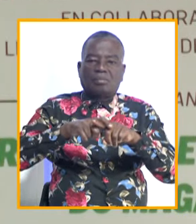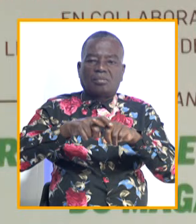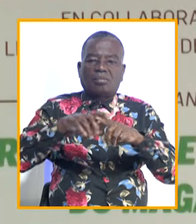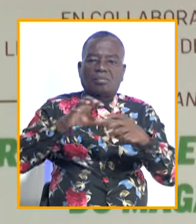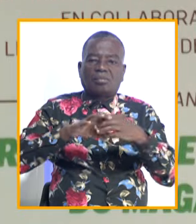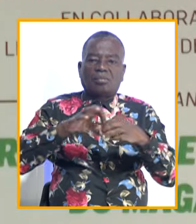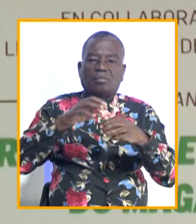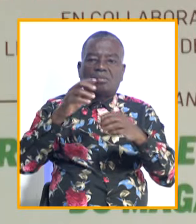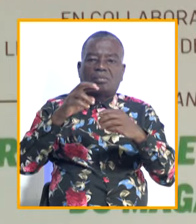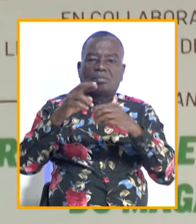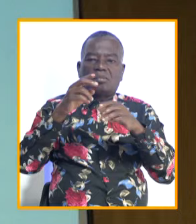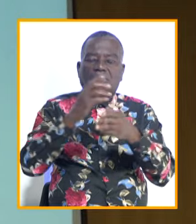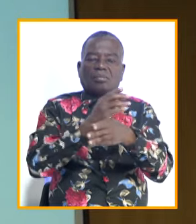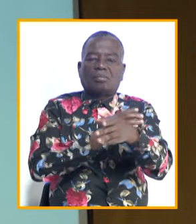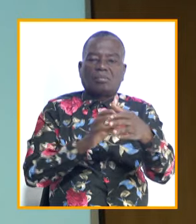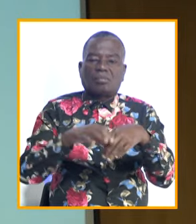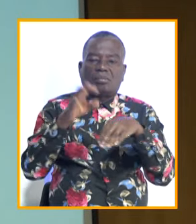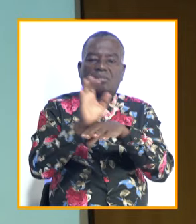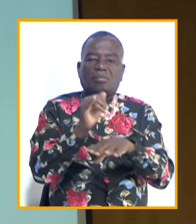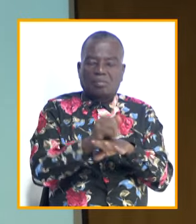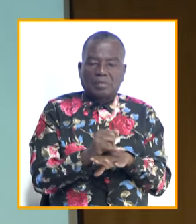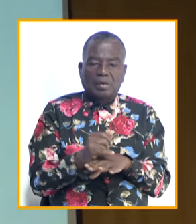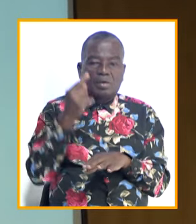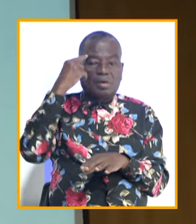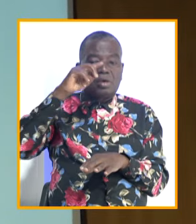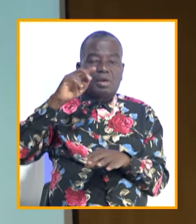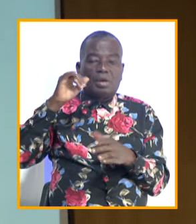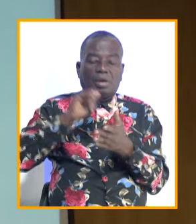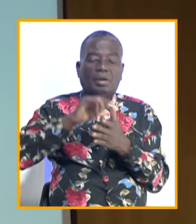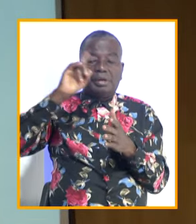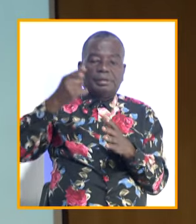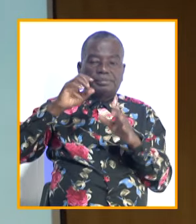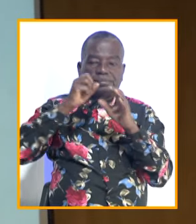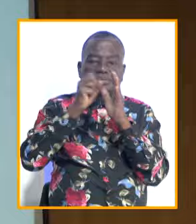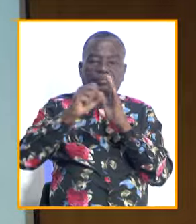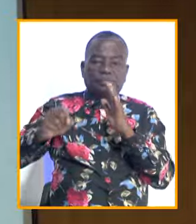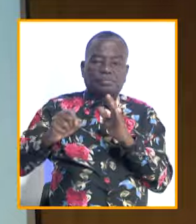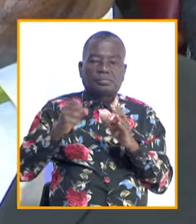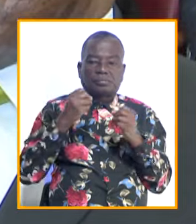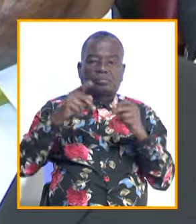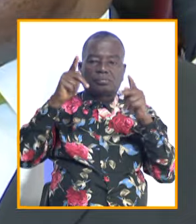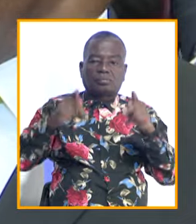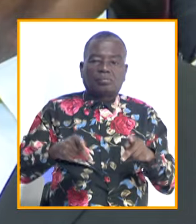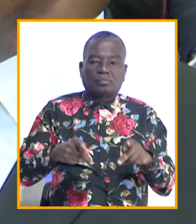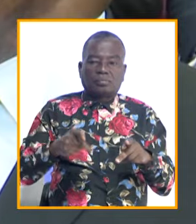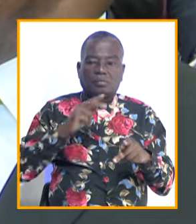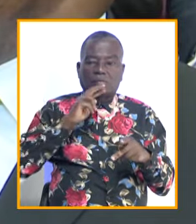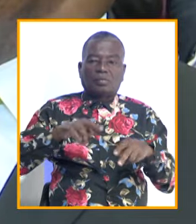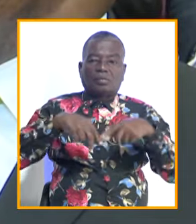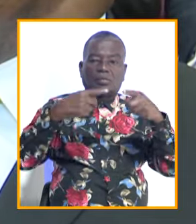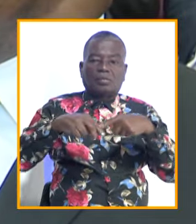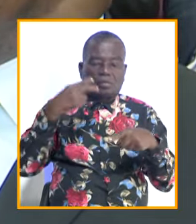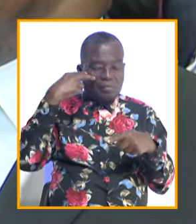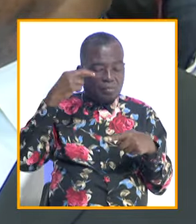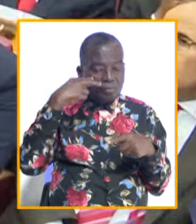de développement de la Côte d'Ivoire. Pour cette première publication, un parterre de personnalités à l'auditorium de la primature.